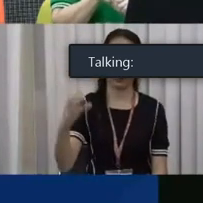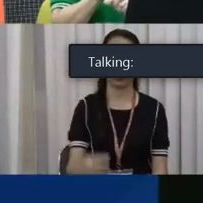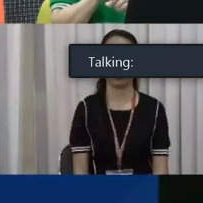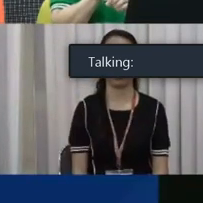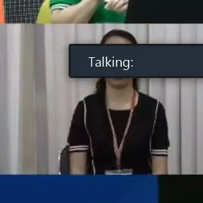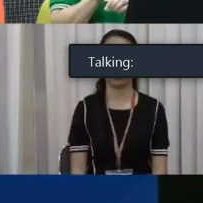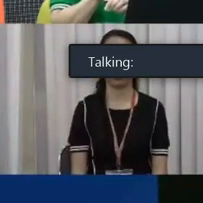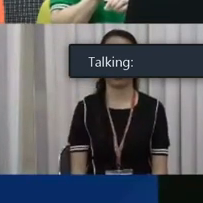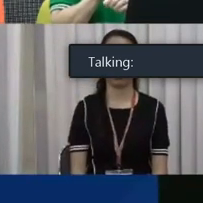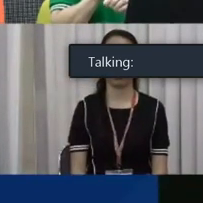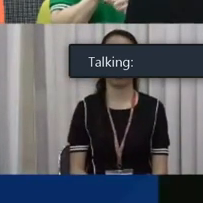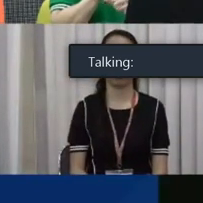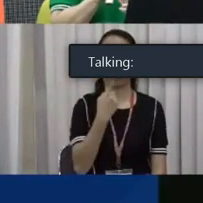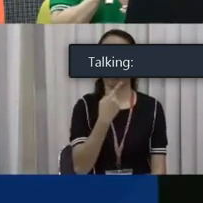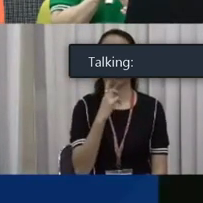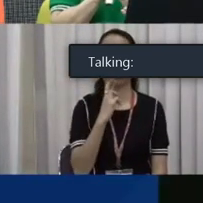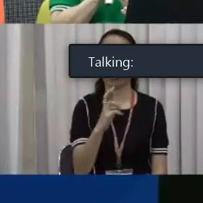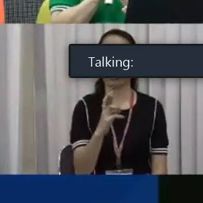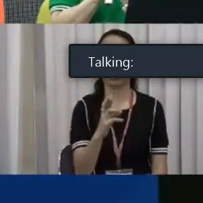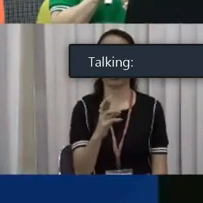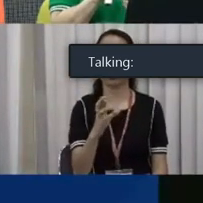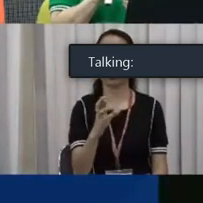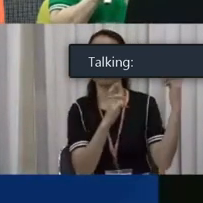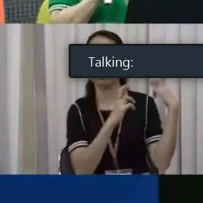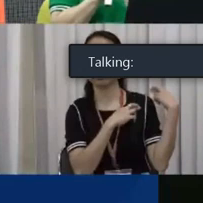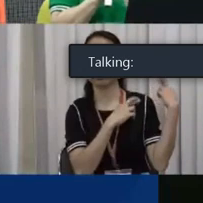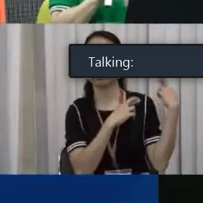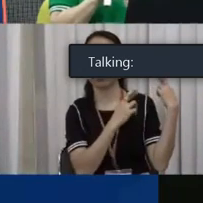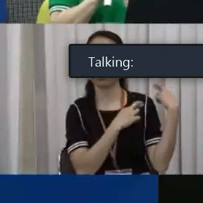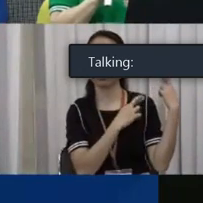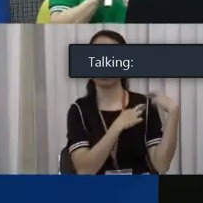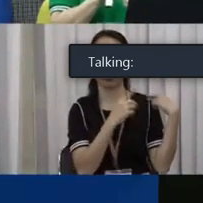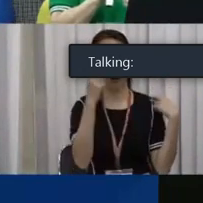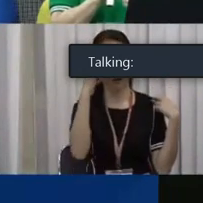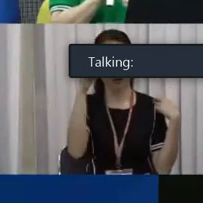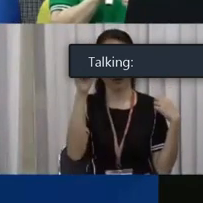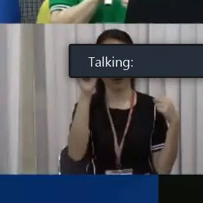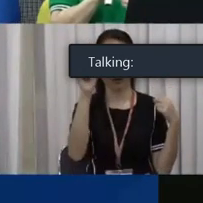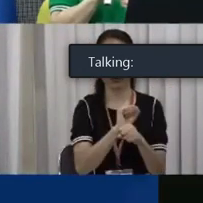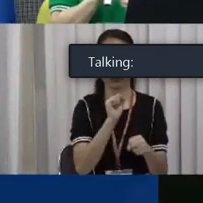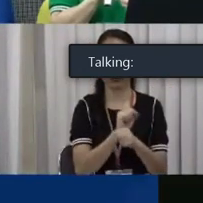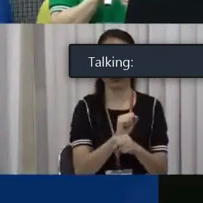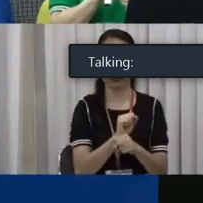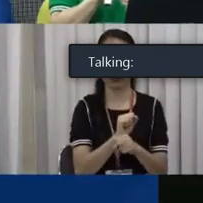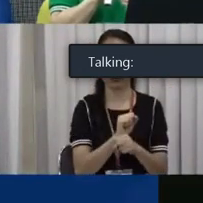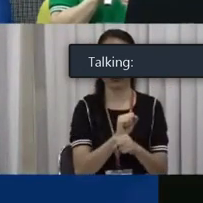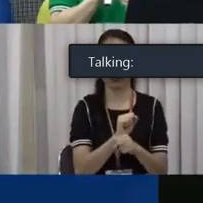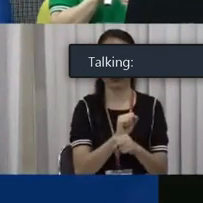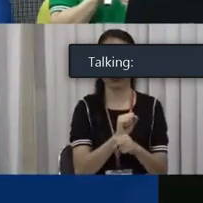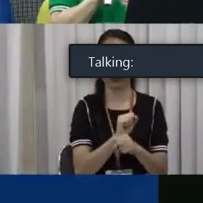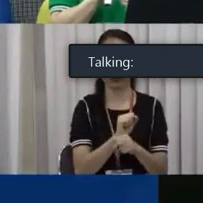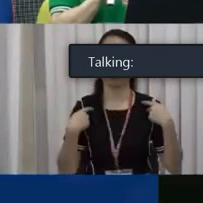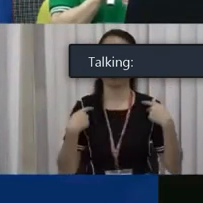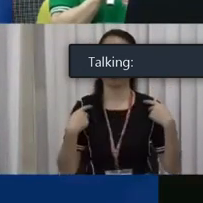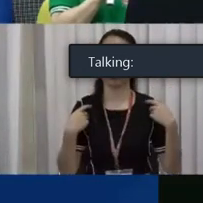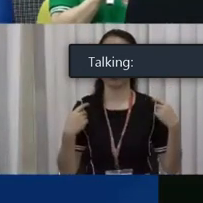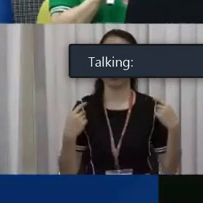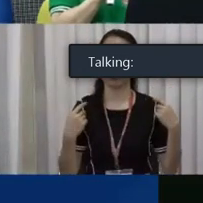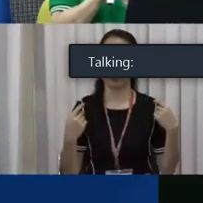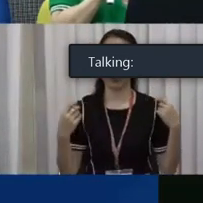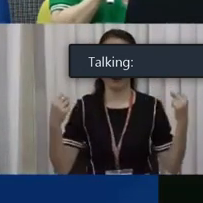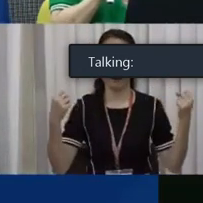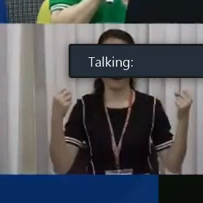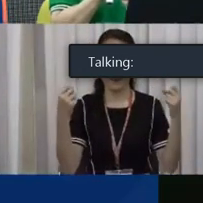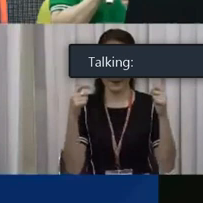Compensation and Commission. So sila ang in charge kung ang usa ka trabahante makahinagbo og accident